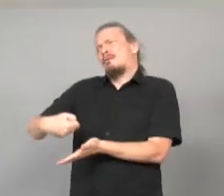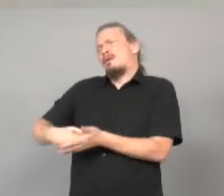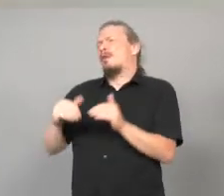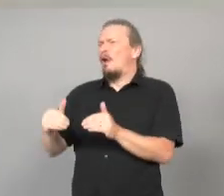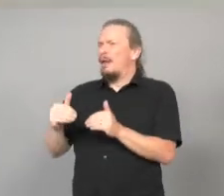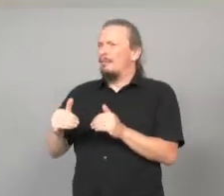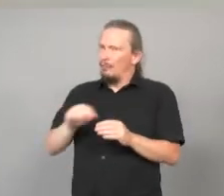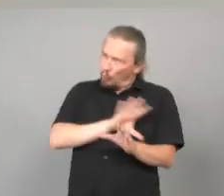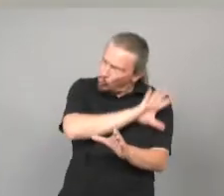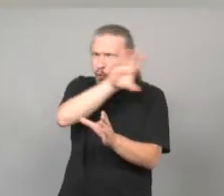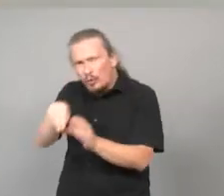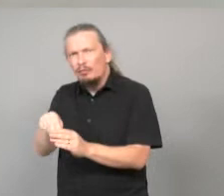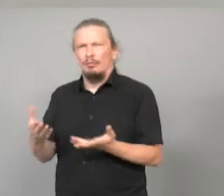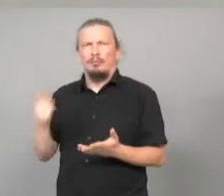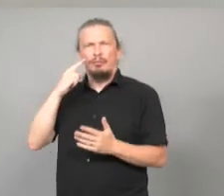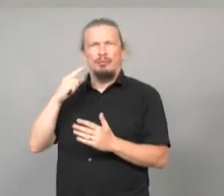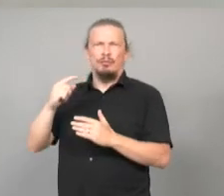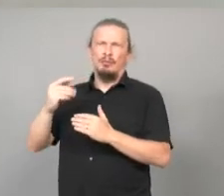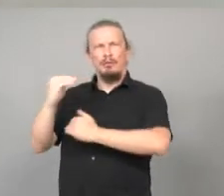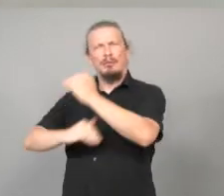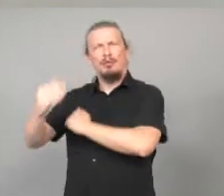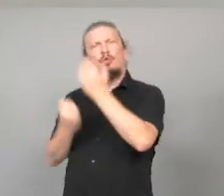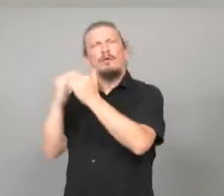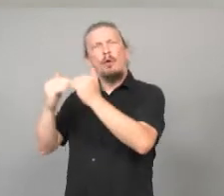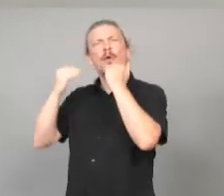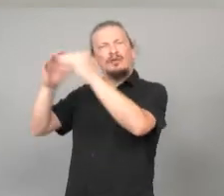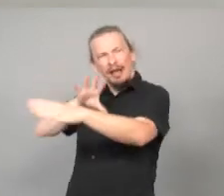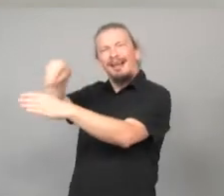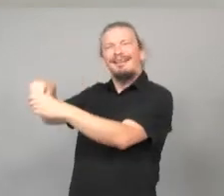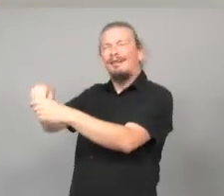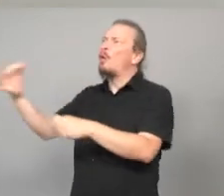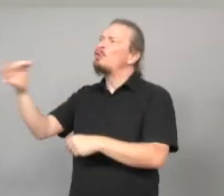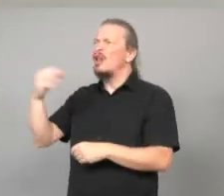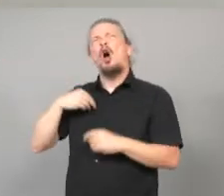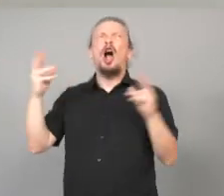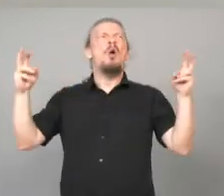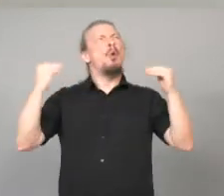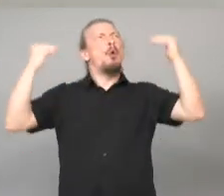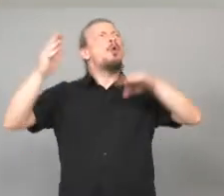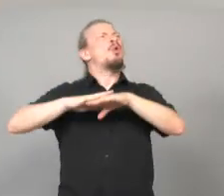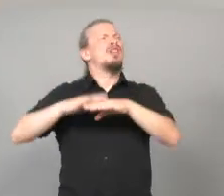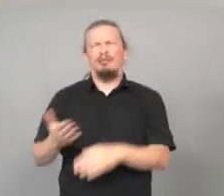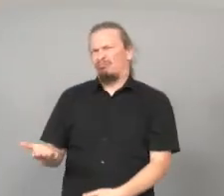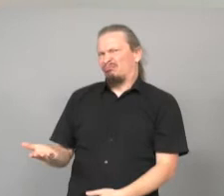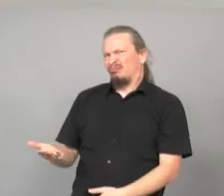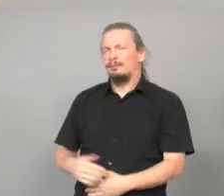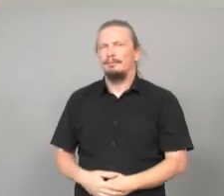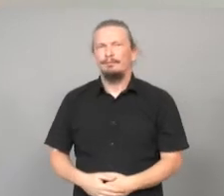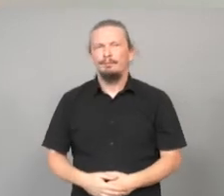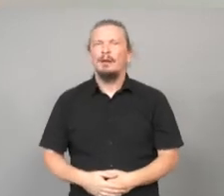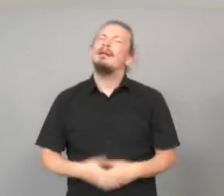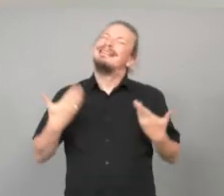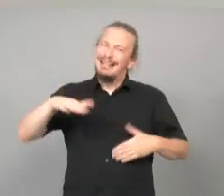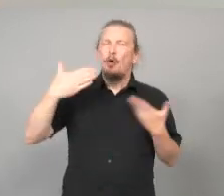de les intégrer dans la co-construction de cette nouvelle instance que vous dites Haut Conseil. Avec les niveaux d'abstention